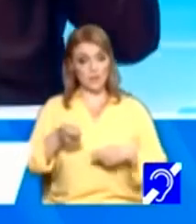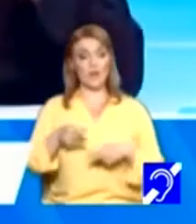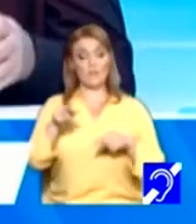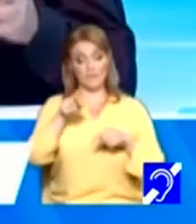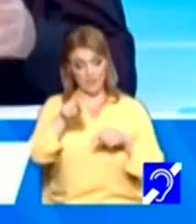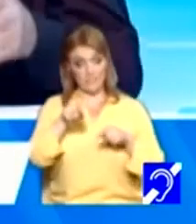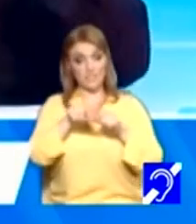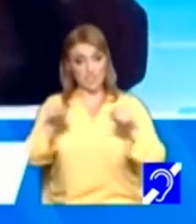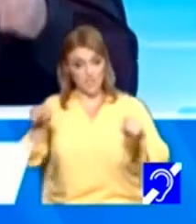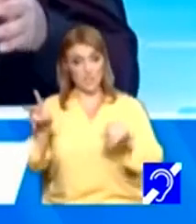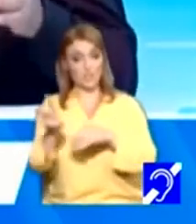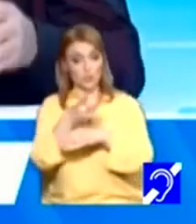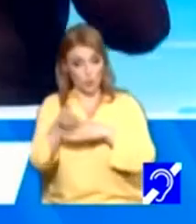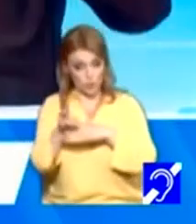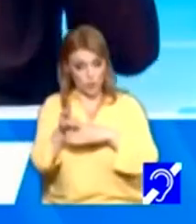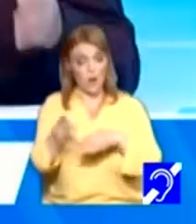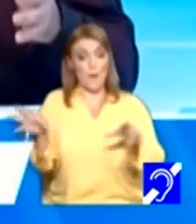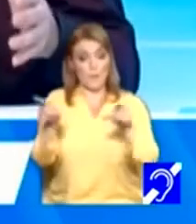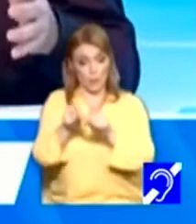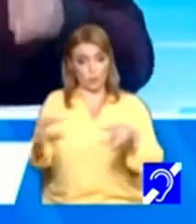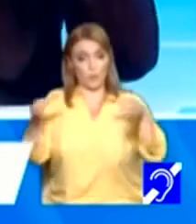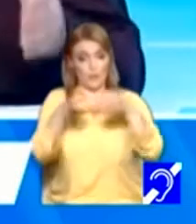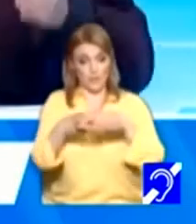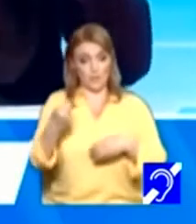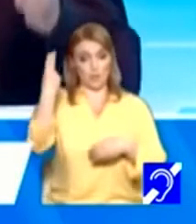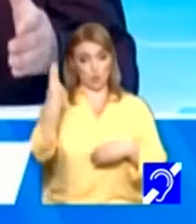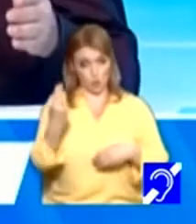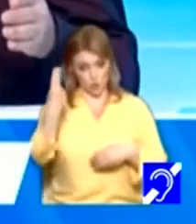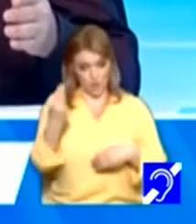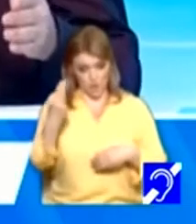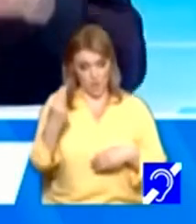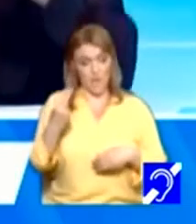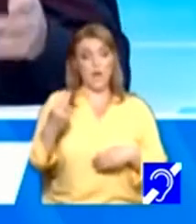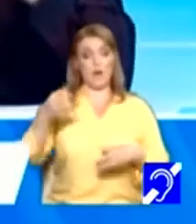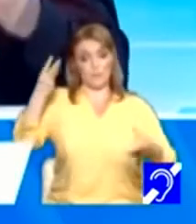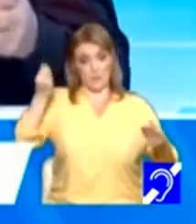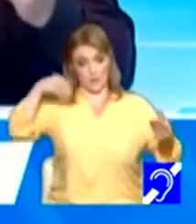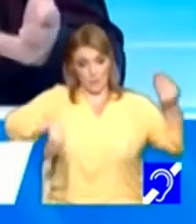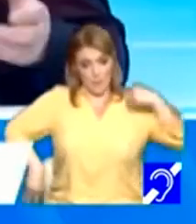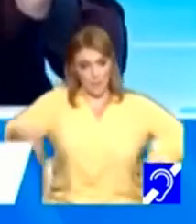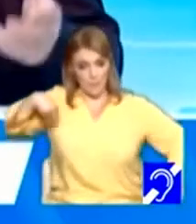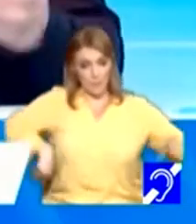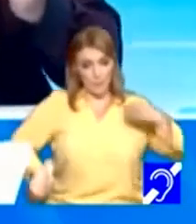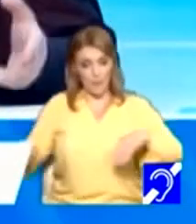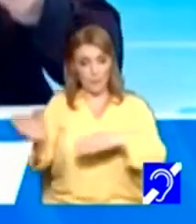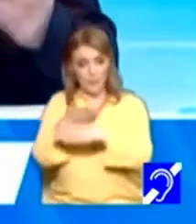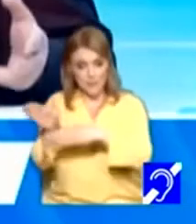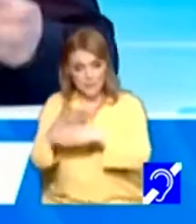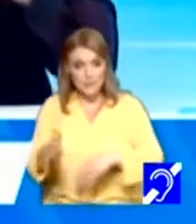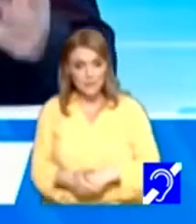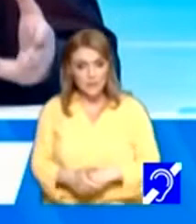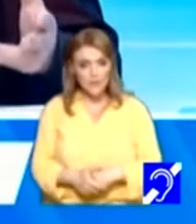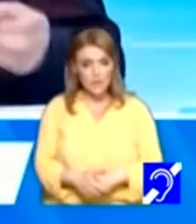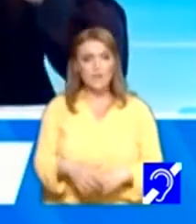socialiștii majoritatea banilor, n-ați dat nimănui. Acum ieșiți la televiziune în față și vă lăudați cu asta. 12 milioane pentru cât? Un kilometru, două,